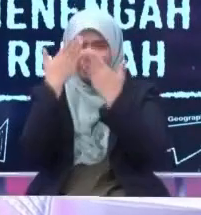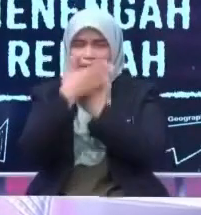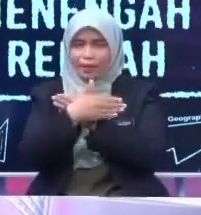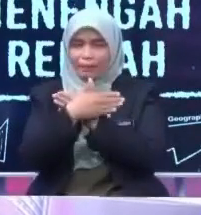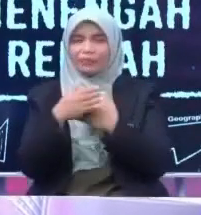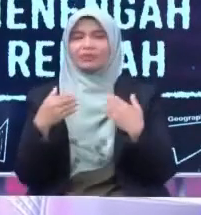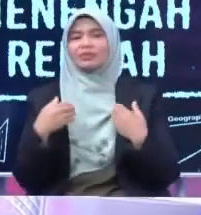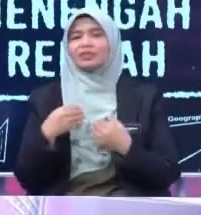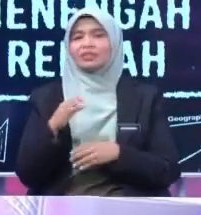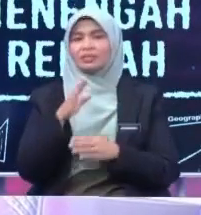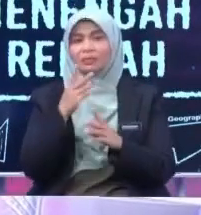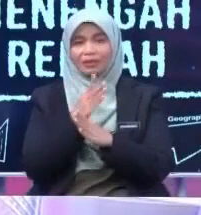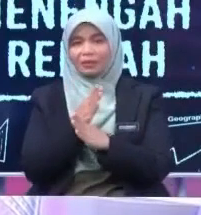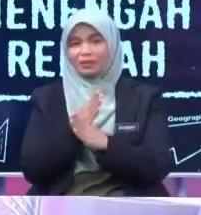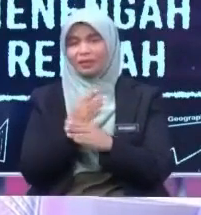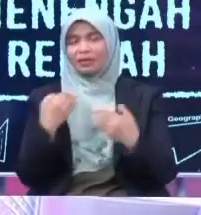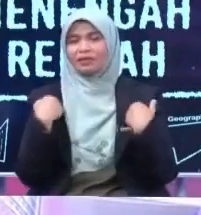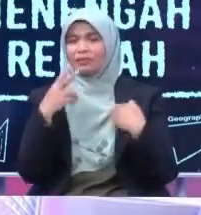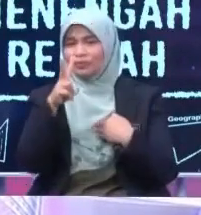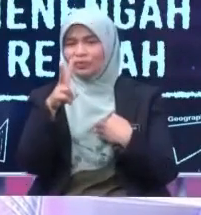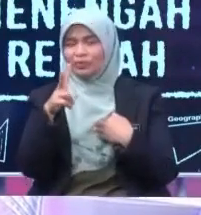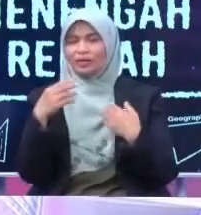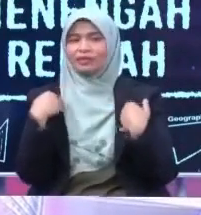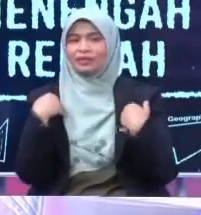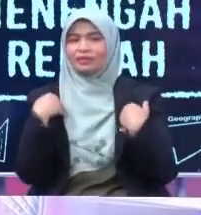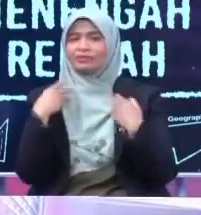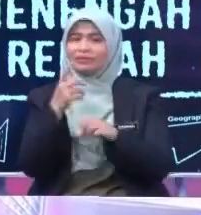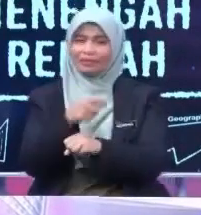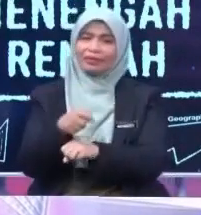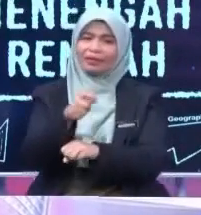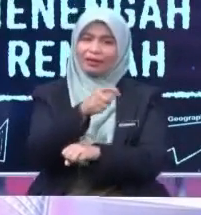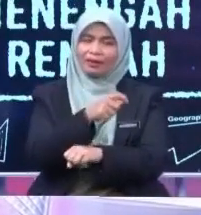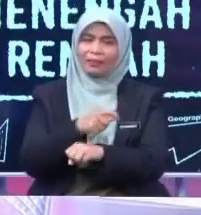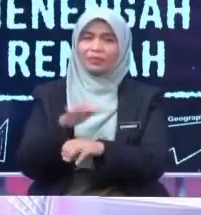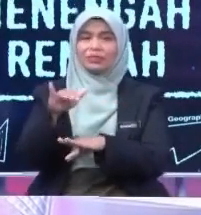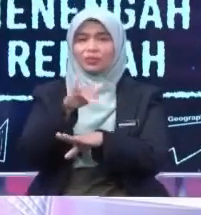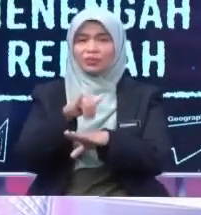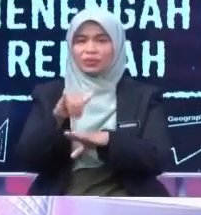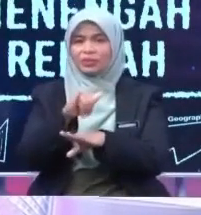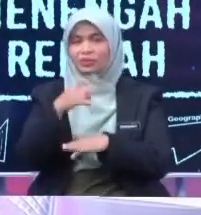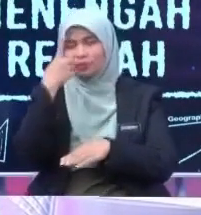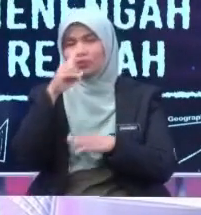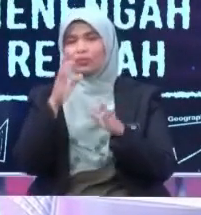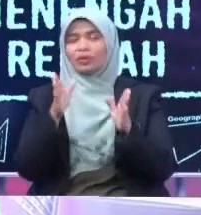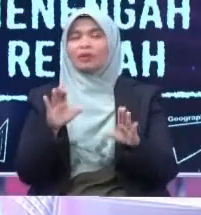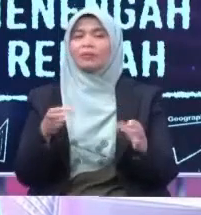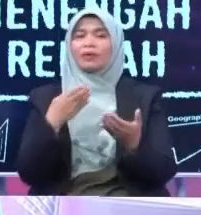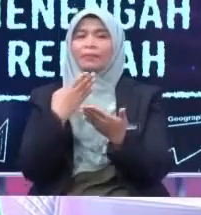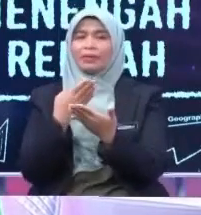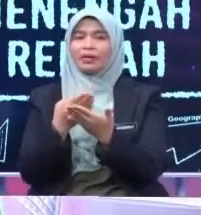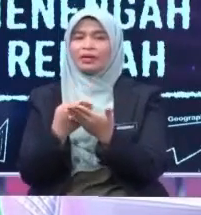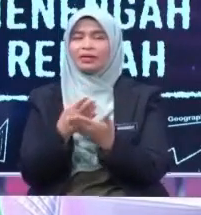barzah ni ada dua. Dia ada, di bawahnya dia ada taman syurga untuk orang yang banyak melakukan kebaikan.